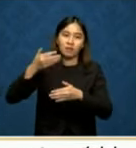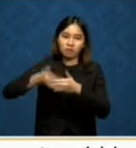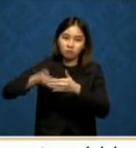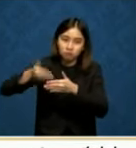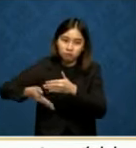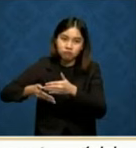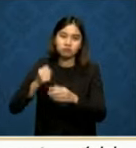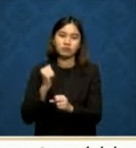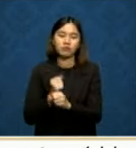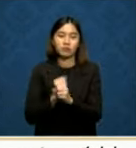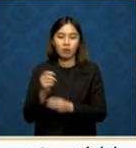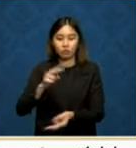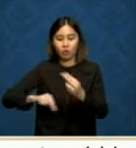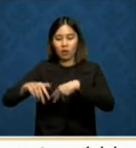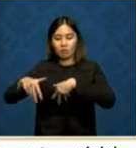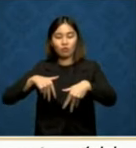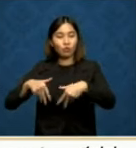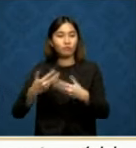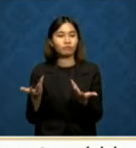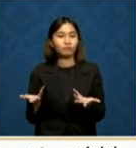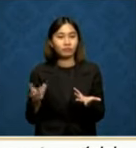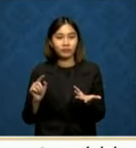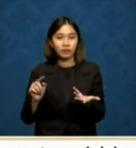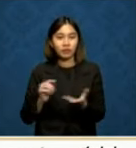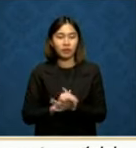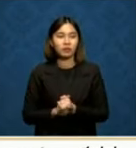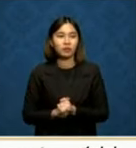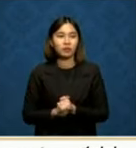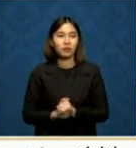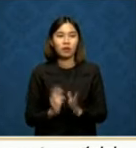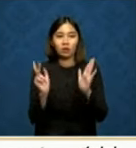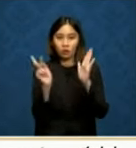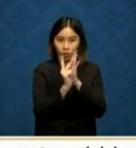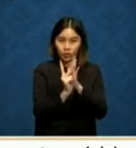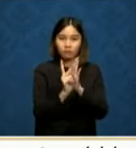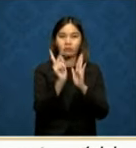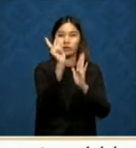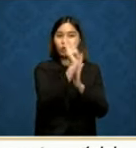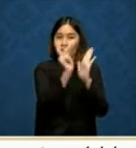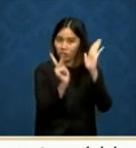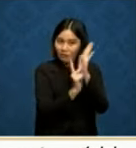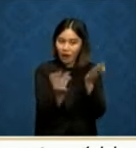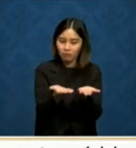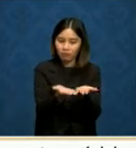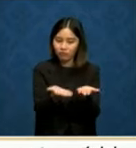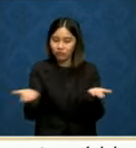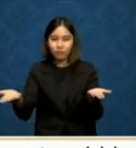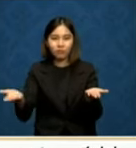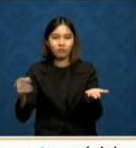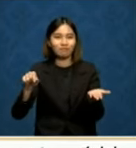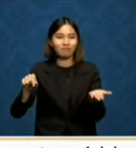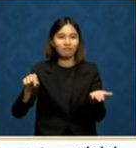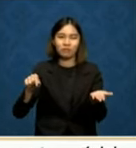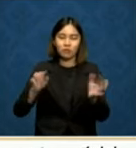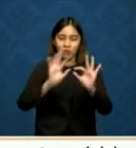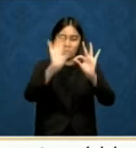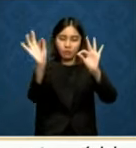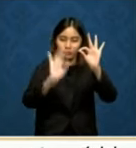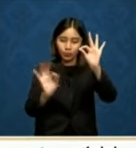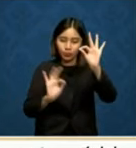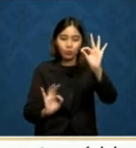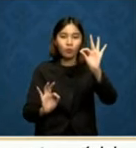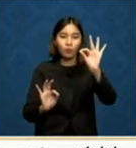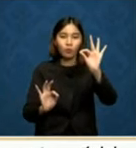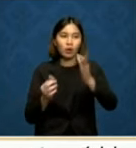วนใหญ่ของการทำงานคมทางผู้พโกคือกติการและกฏหมายจำนวไม่น้อยเลยที่เขียนไว้